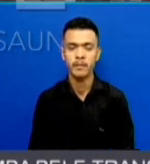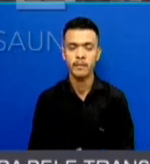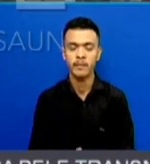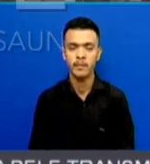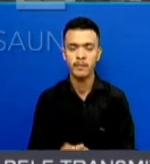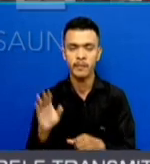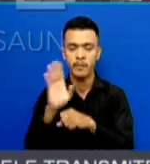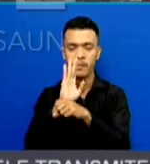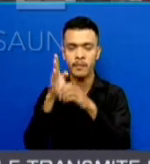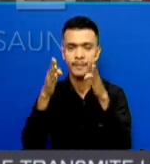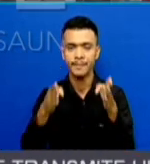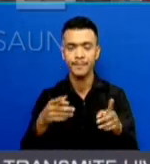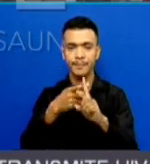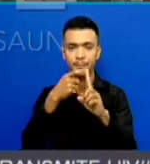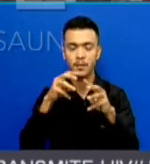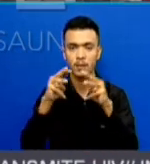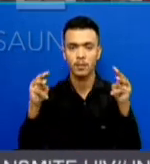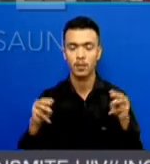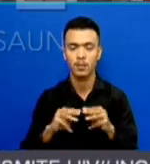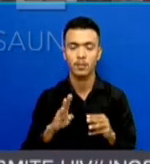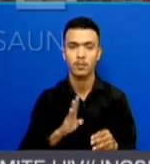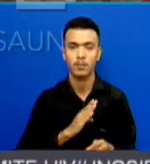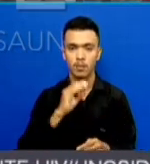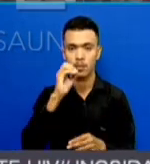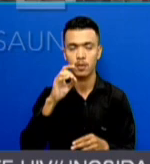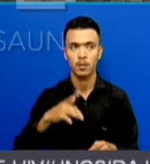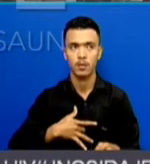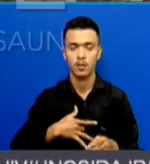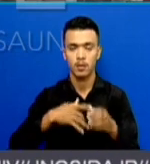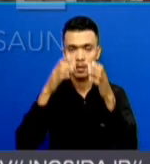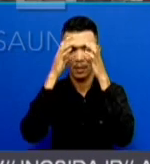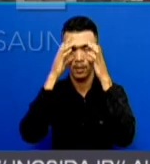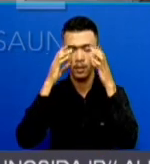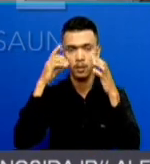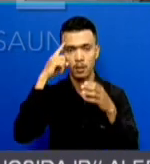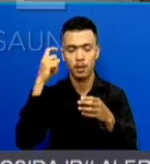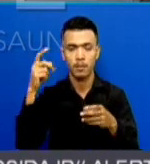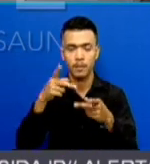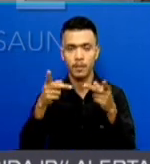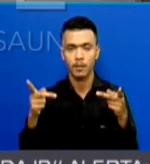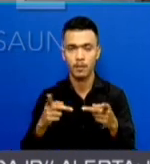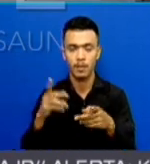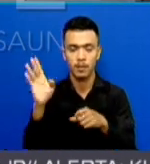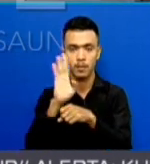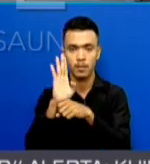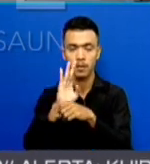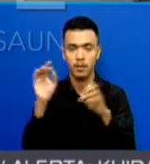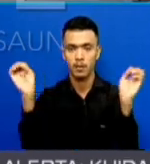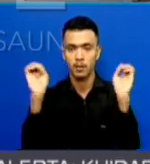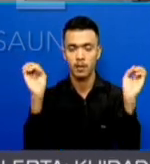Negosiante Cesaria Maia husi municipio Bobonaru senti tristi tebes, tamba ia fatin nebe sira halo negosio ne la ia